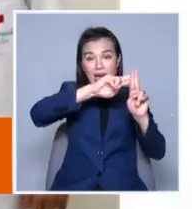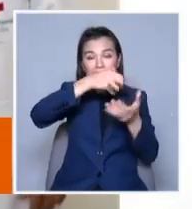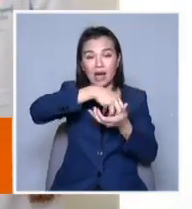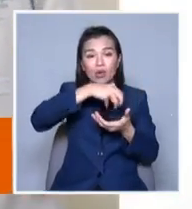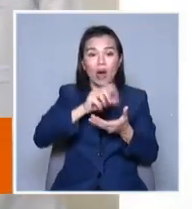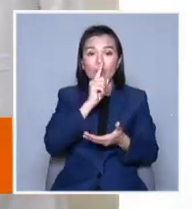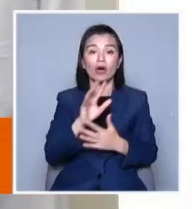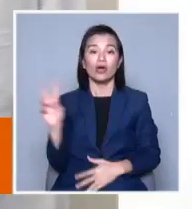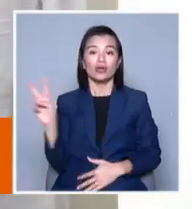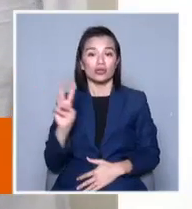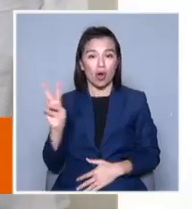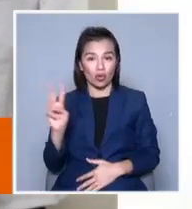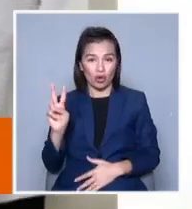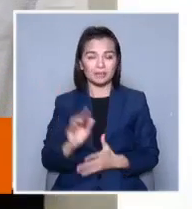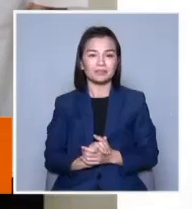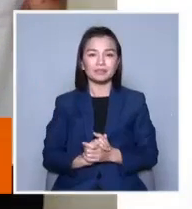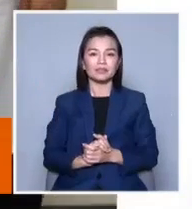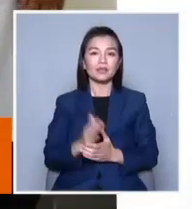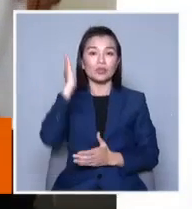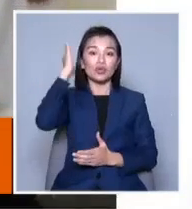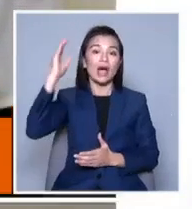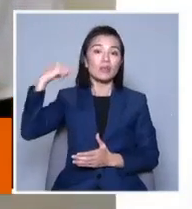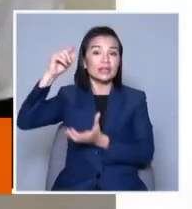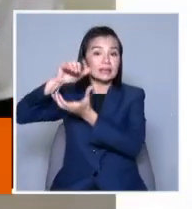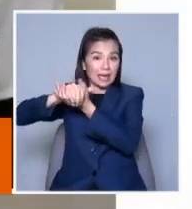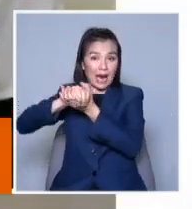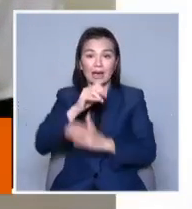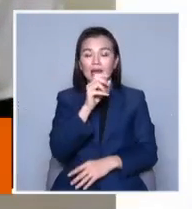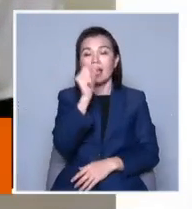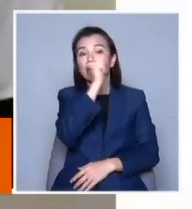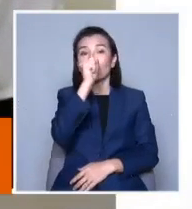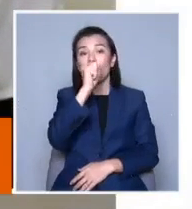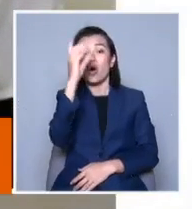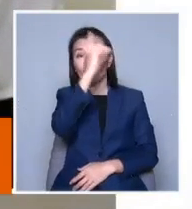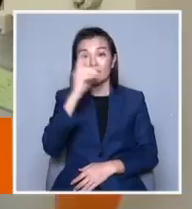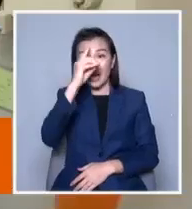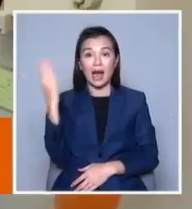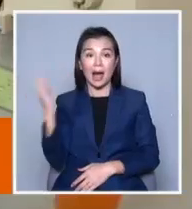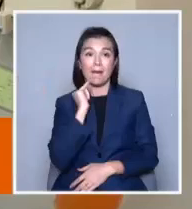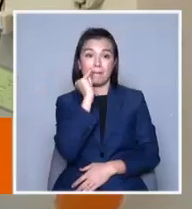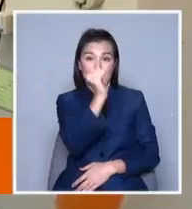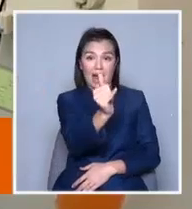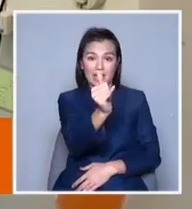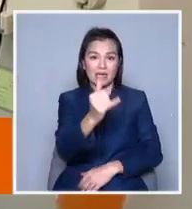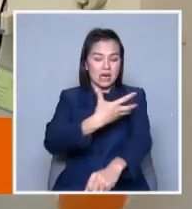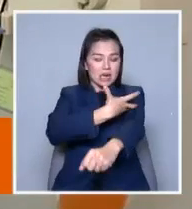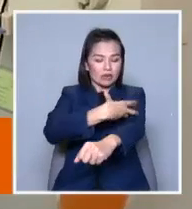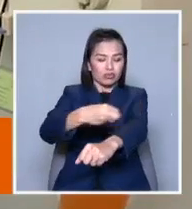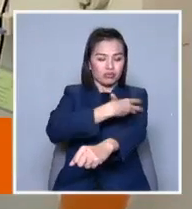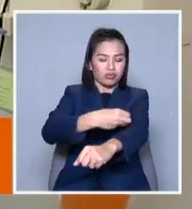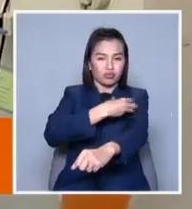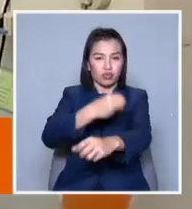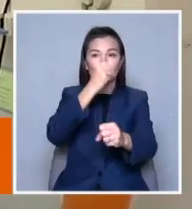ว่าทั้งคุณนาทีดินและคุณลิเดียศรัณย์รัชต์พญานะคะเดินทางไปพบกับ Plasmaเพื่อช่วยเหลือผู้ป่วยโค้ง